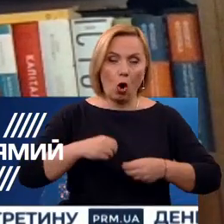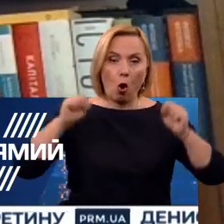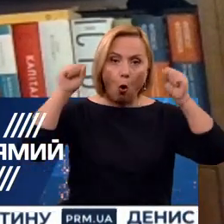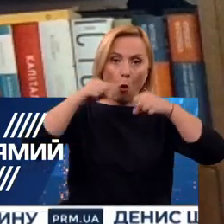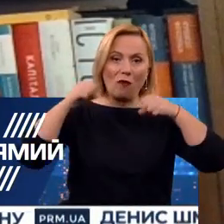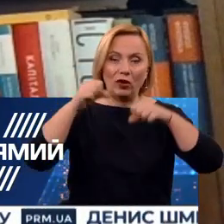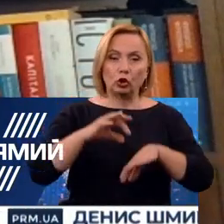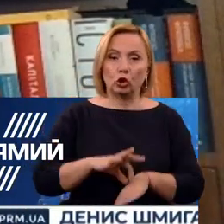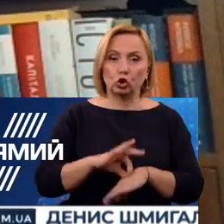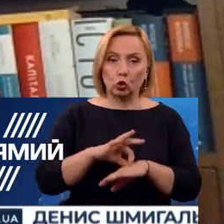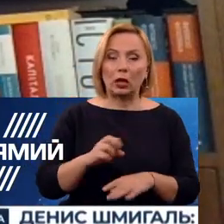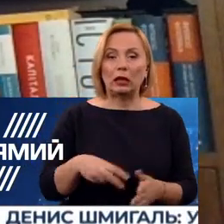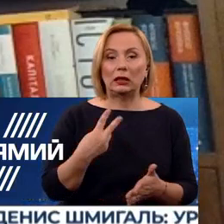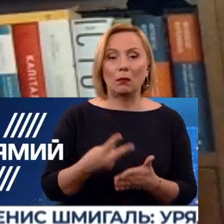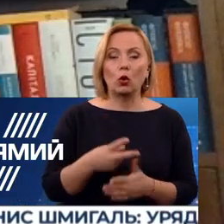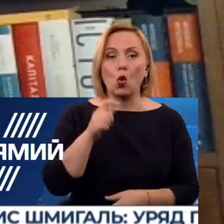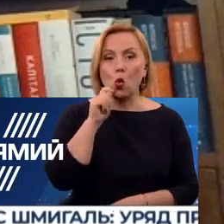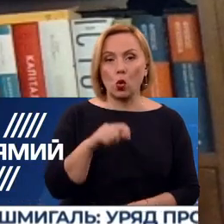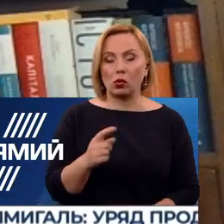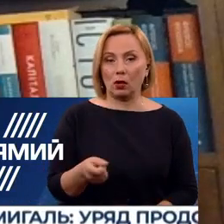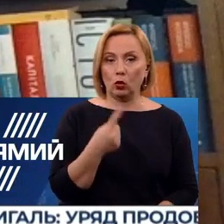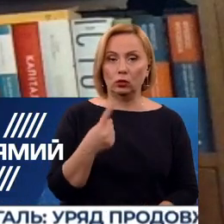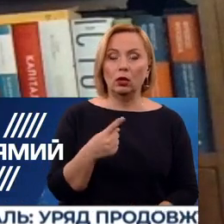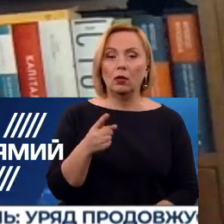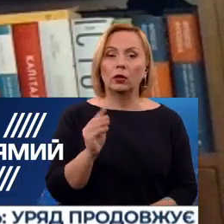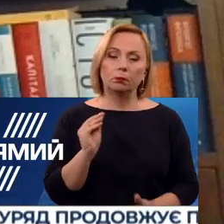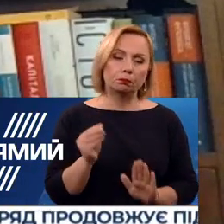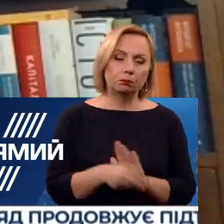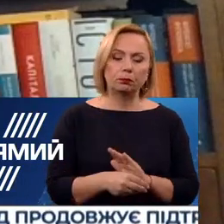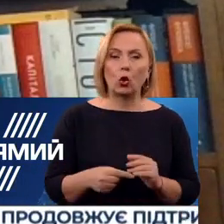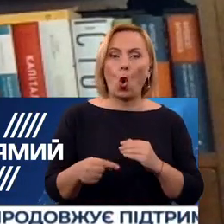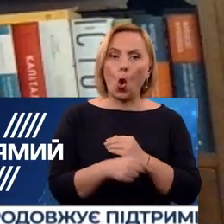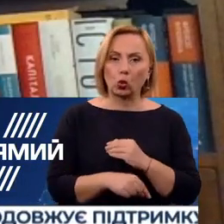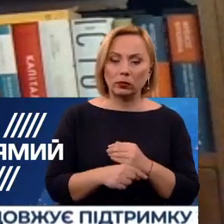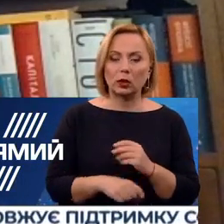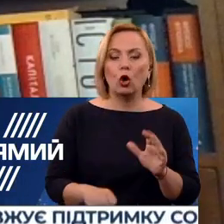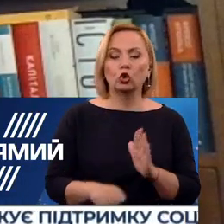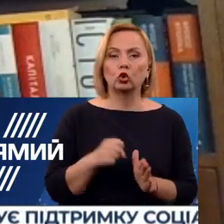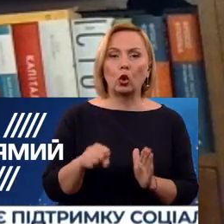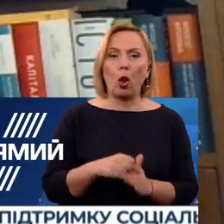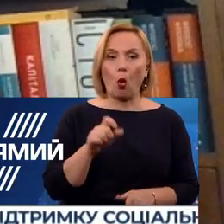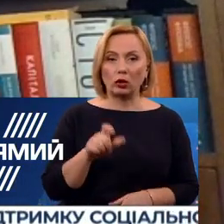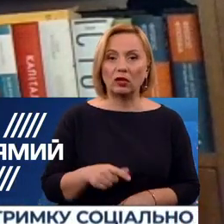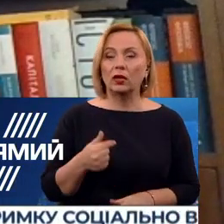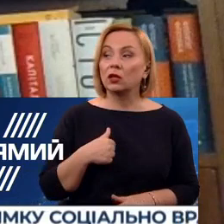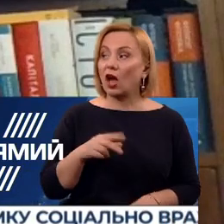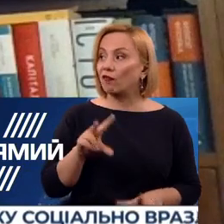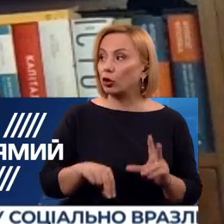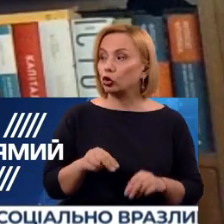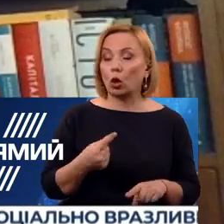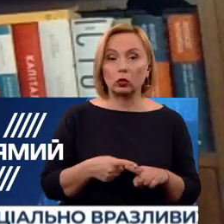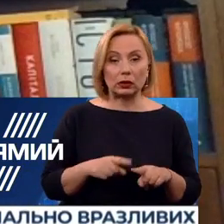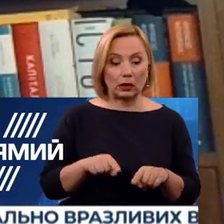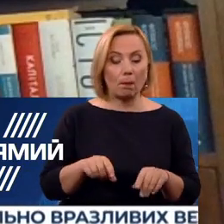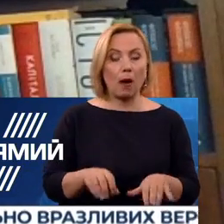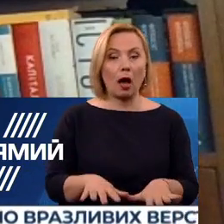олігархів демонструють українцям одне. Вони покривають корупцію, вони покривають злодіїв. І тому я вважаю, що цей парламент, ця влада має